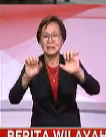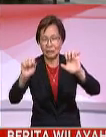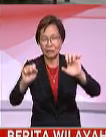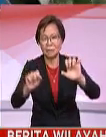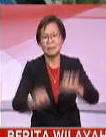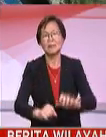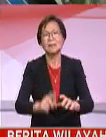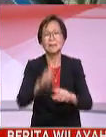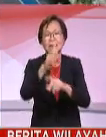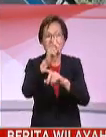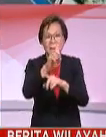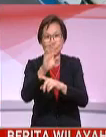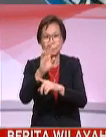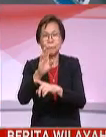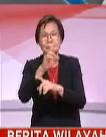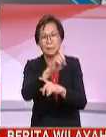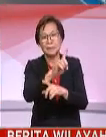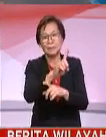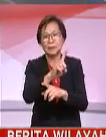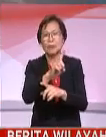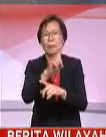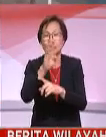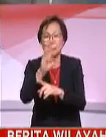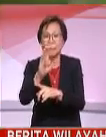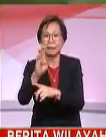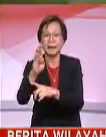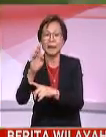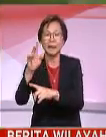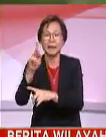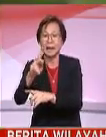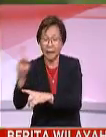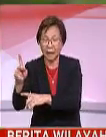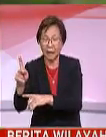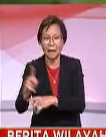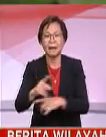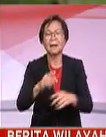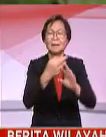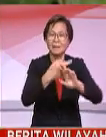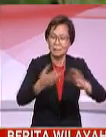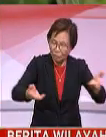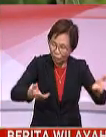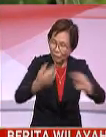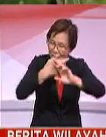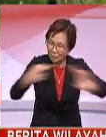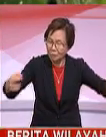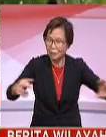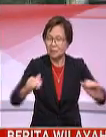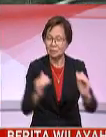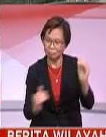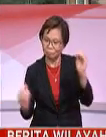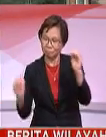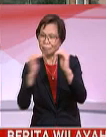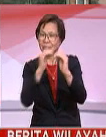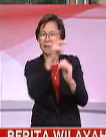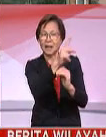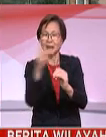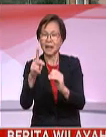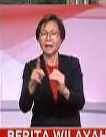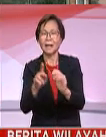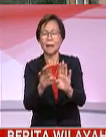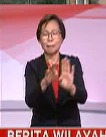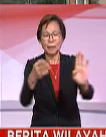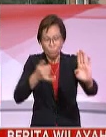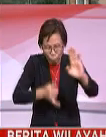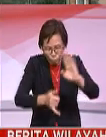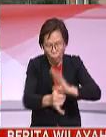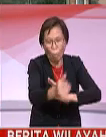Kota Kinabalu terus menambah baik perkhidmatan yang disediakan sejajar peranan Kota Kinabalu sebagai pintu masuk